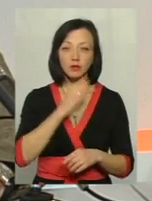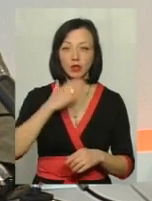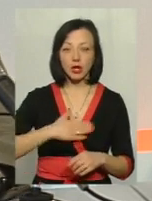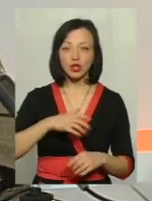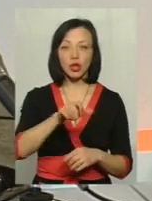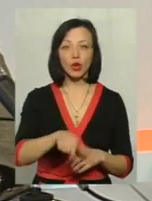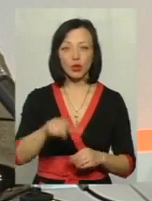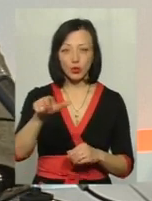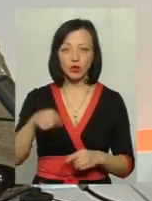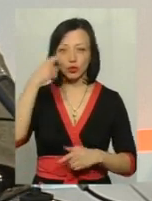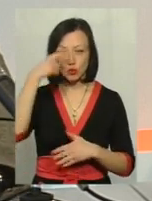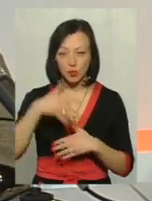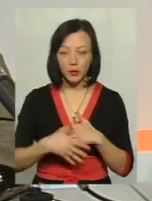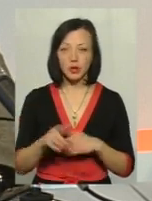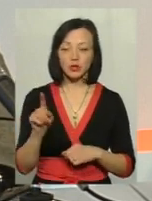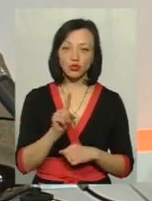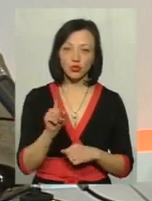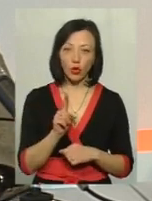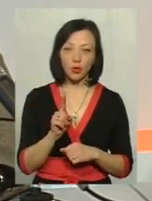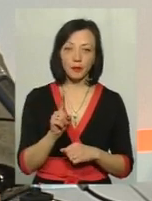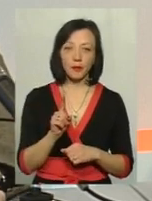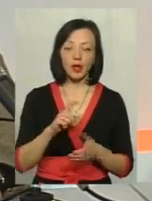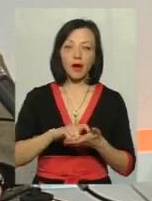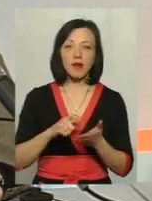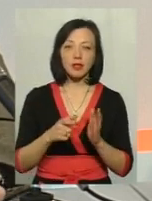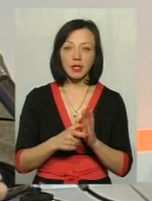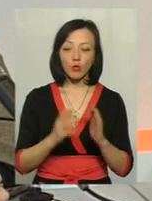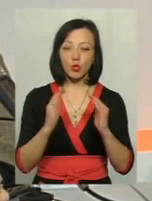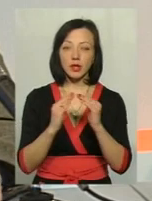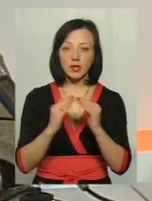люди зрозуміли, що ті квартири, той